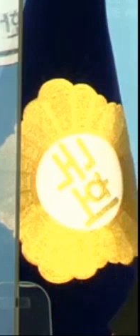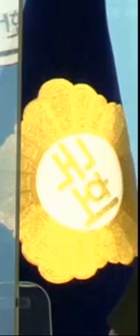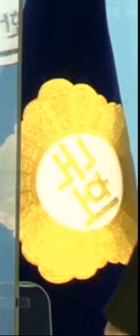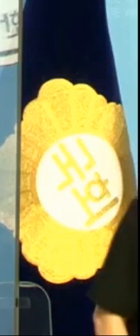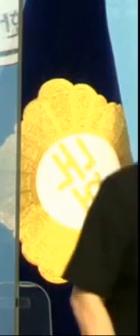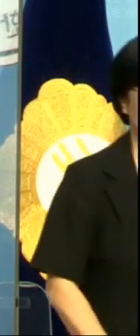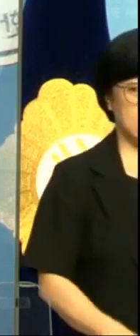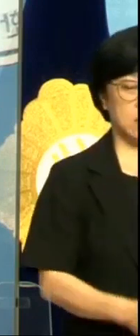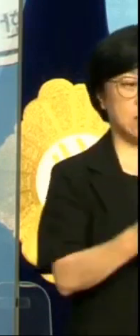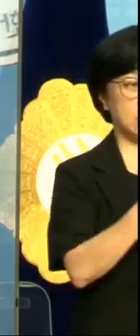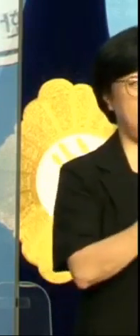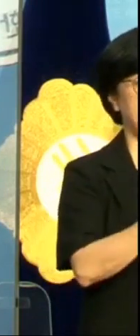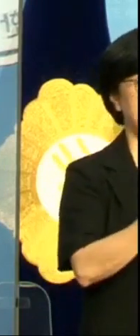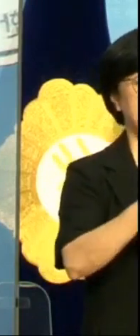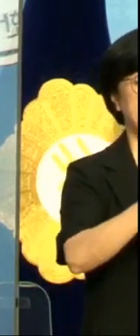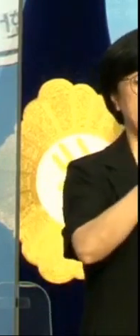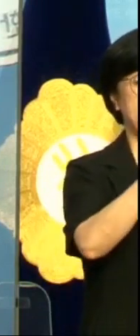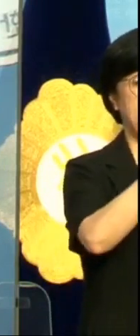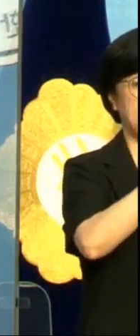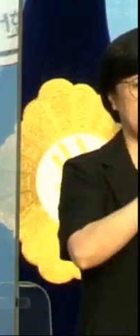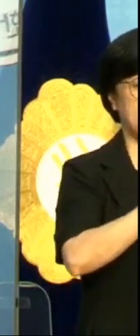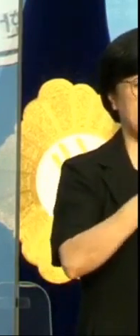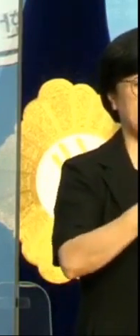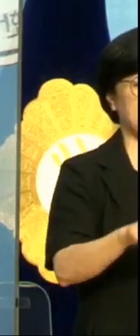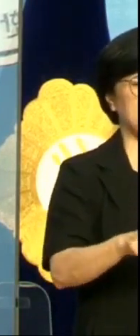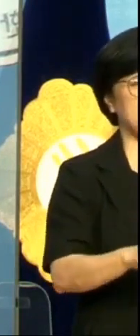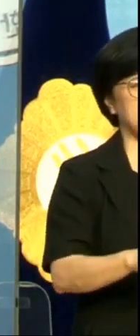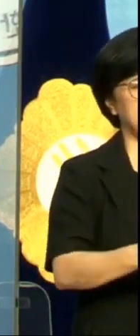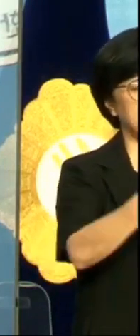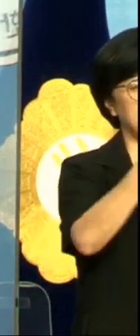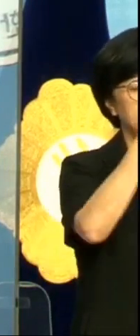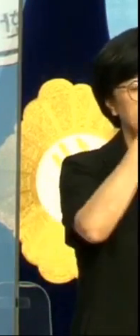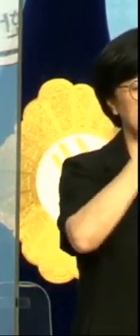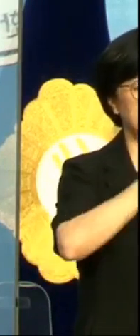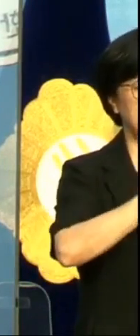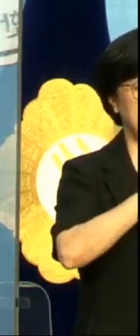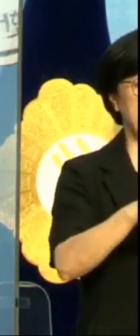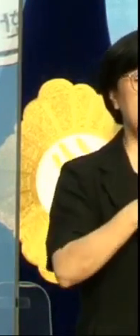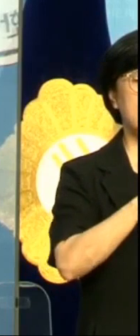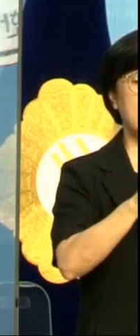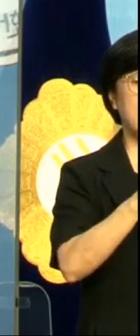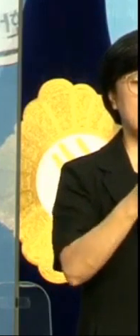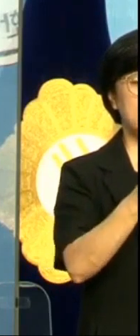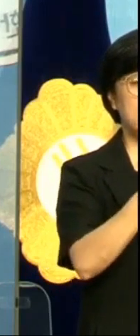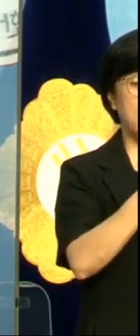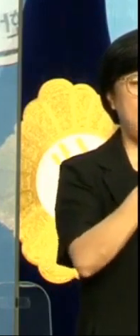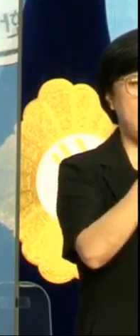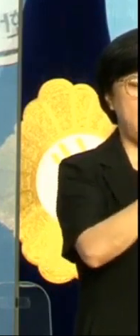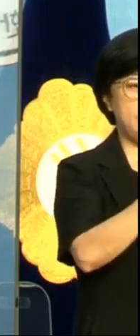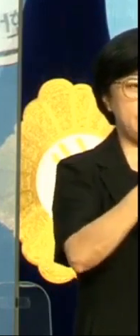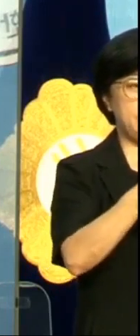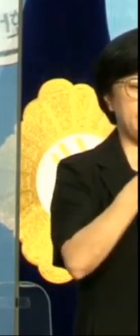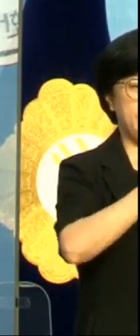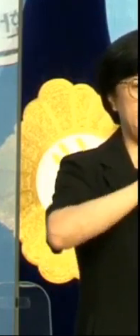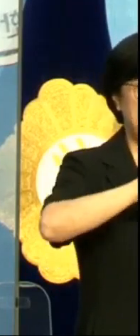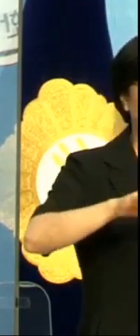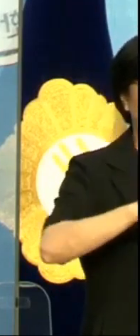어 이 법안은 이애 충돌 방지 비법 법안을 을 별도로 내지 않고